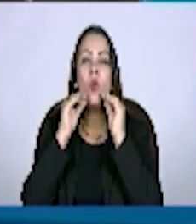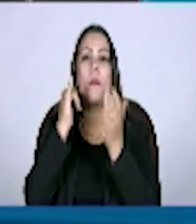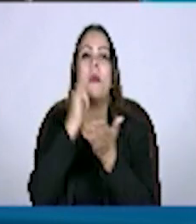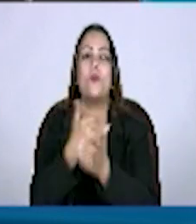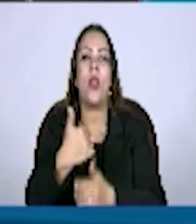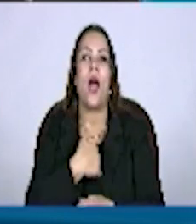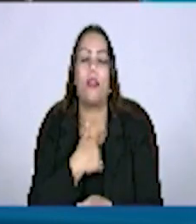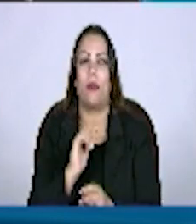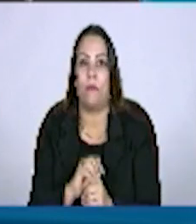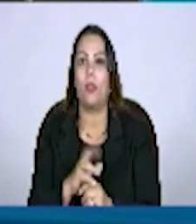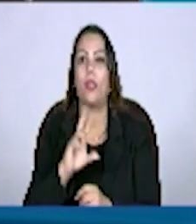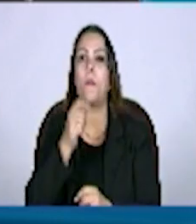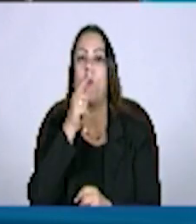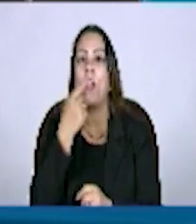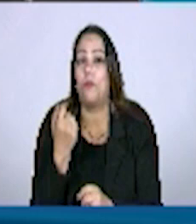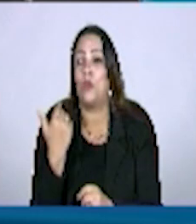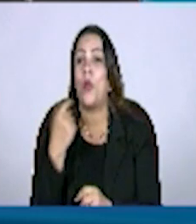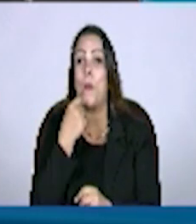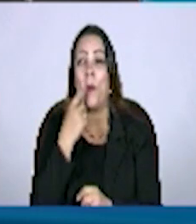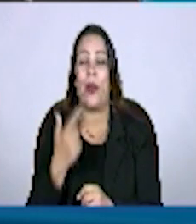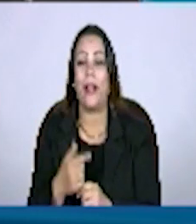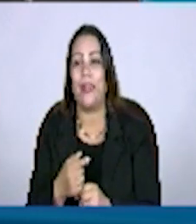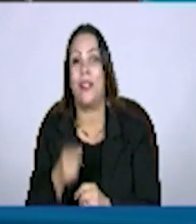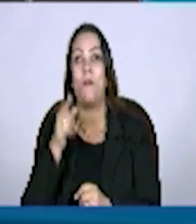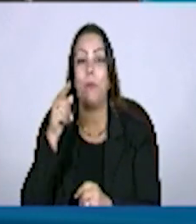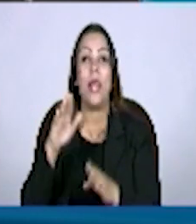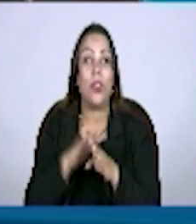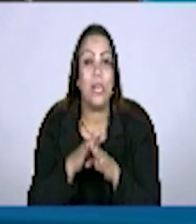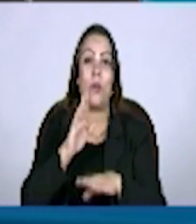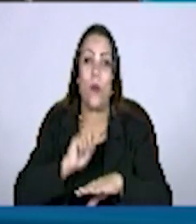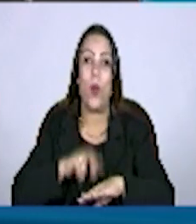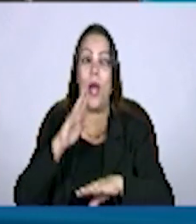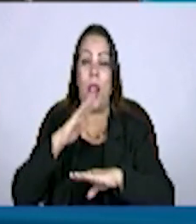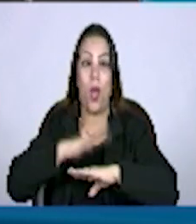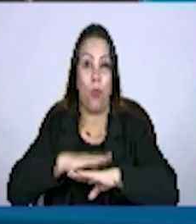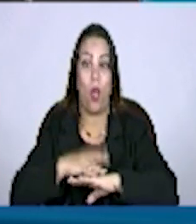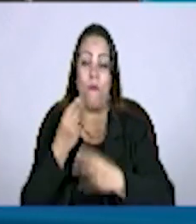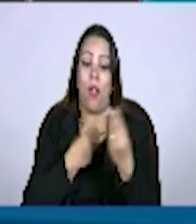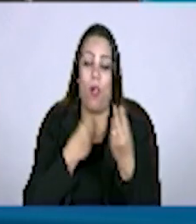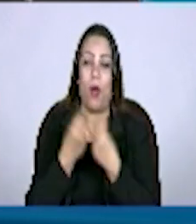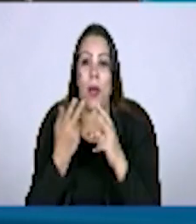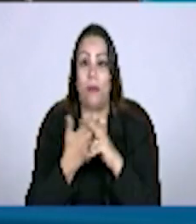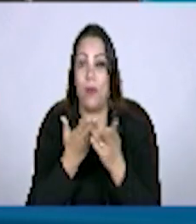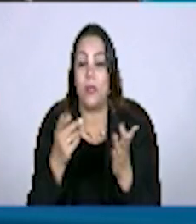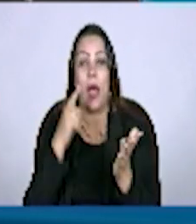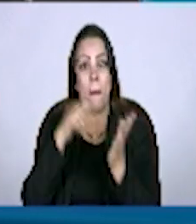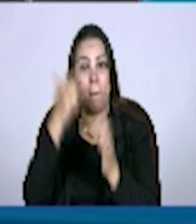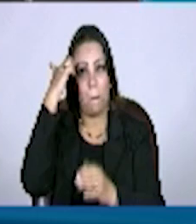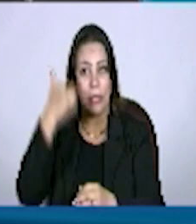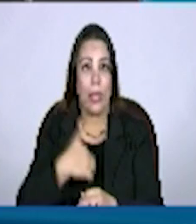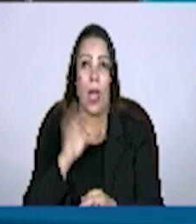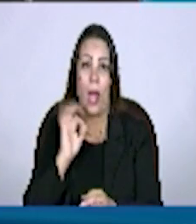الانسان زي ما كنا بنتكلم من شويه على ان التاثير والاحترام في العلاقه مع الاخرين قرار بايدين